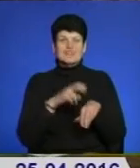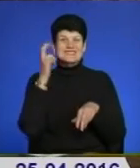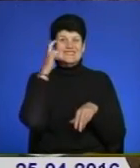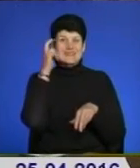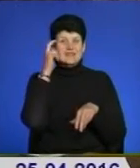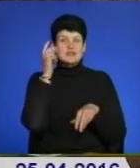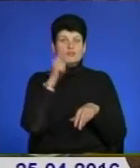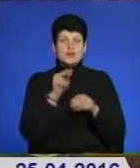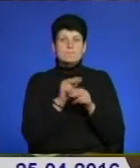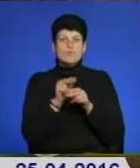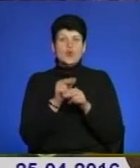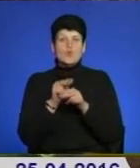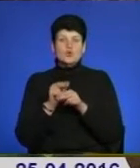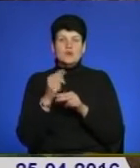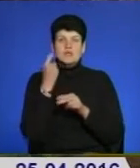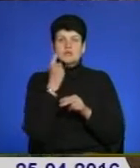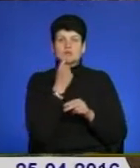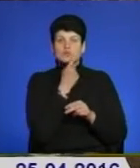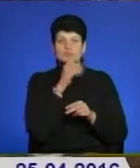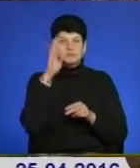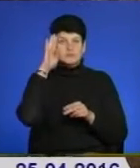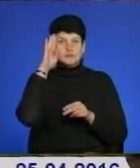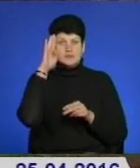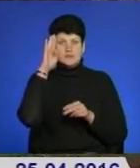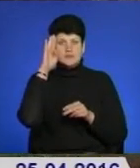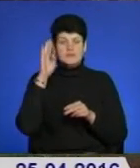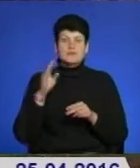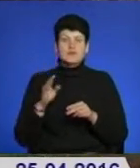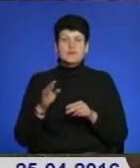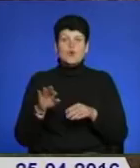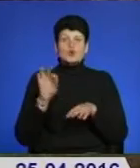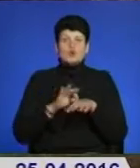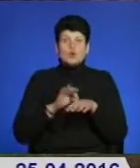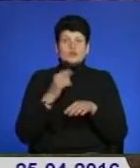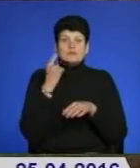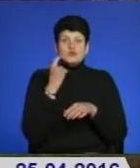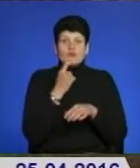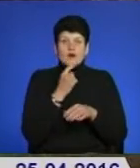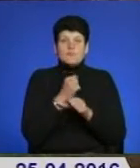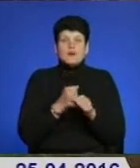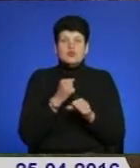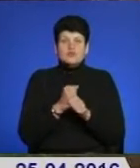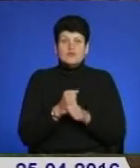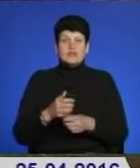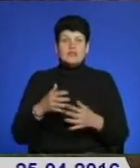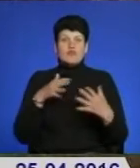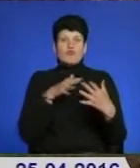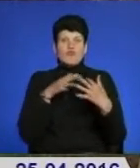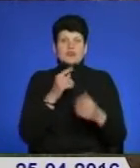вони поремонтували зуби бійцям, бо з болем в зубах працювати і воювати